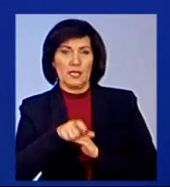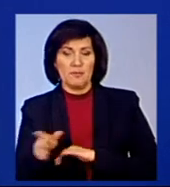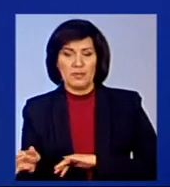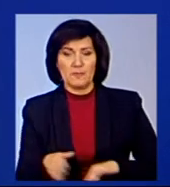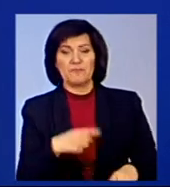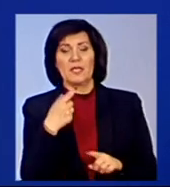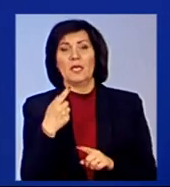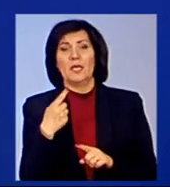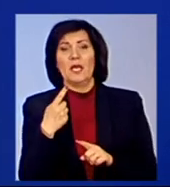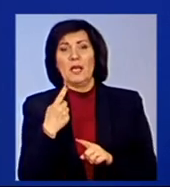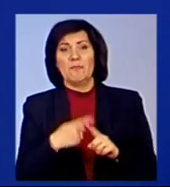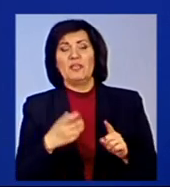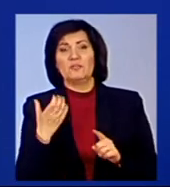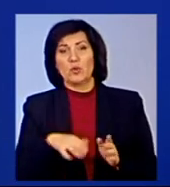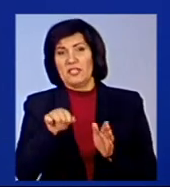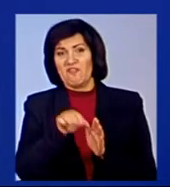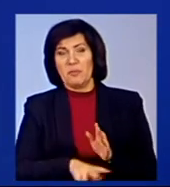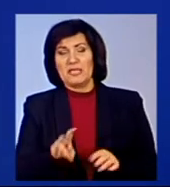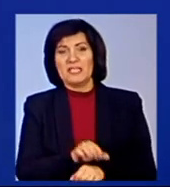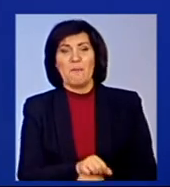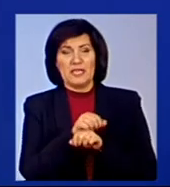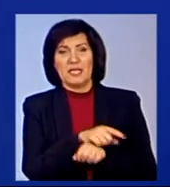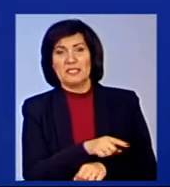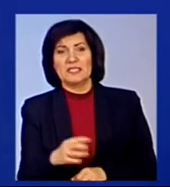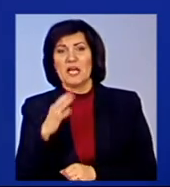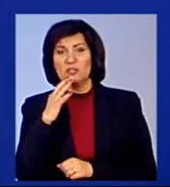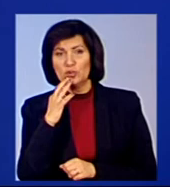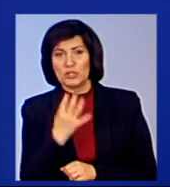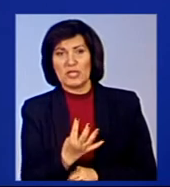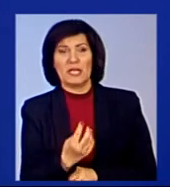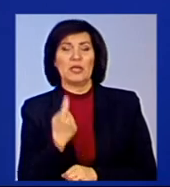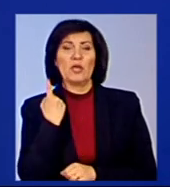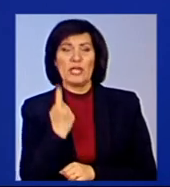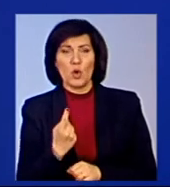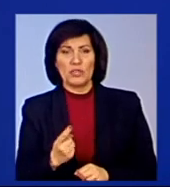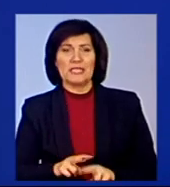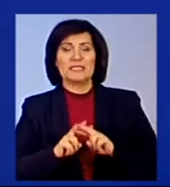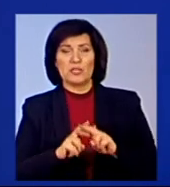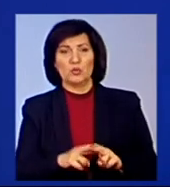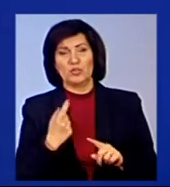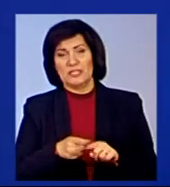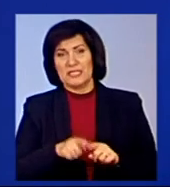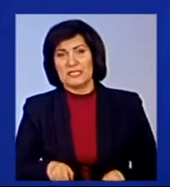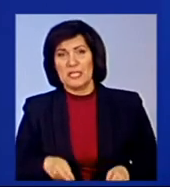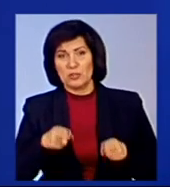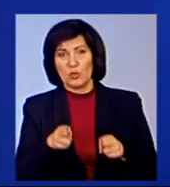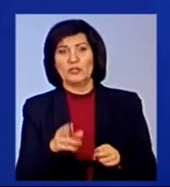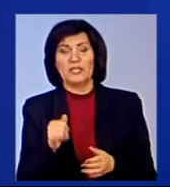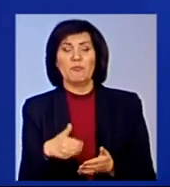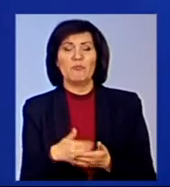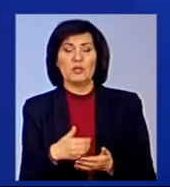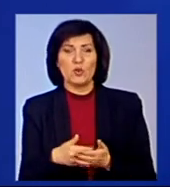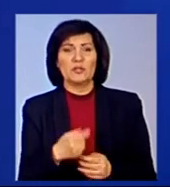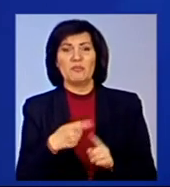Півсотні збитих на Майдані і за 4 роки один засуджений за цей злочин. Під підозрою майже 500 осіб. Про це